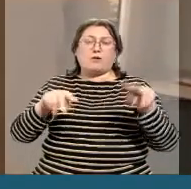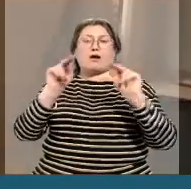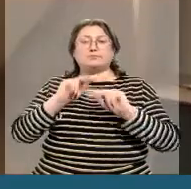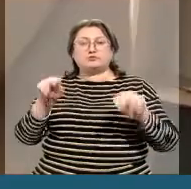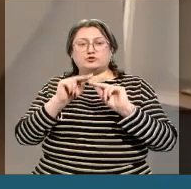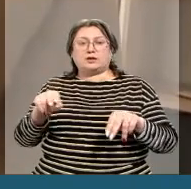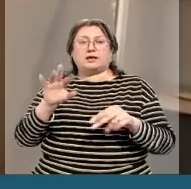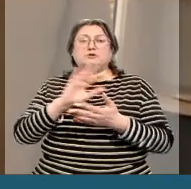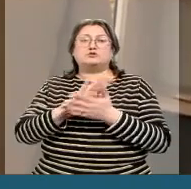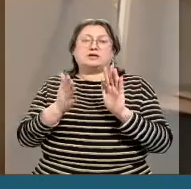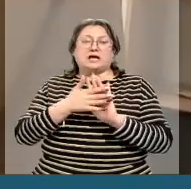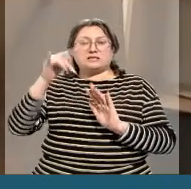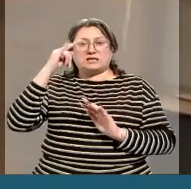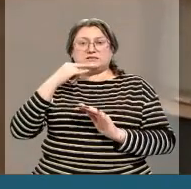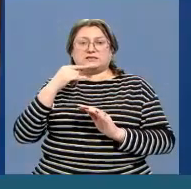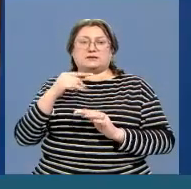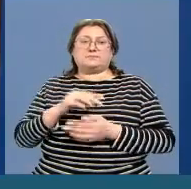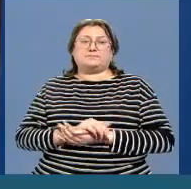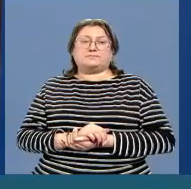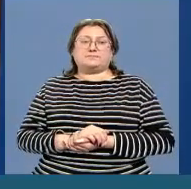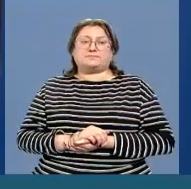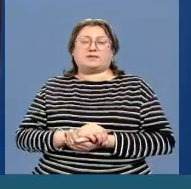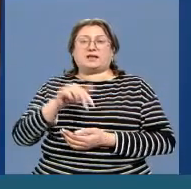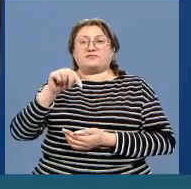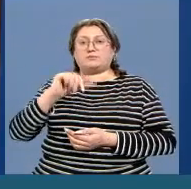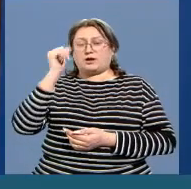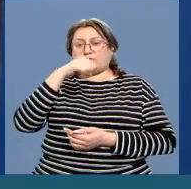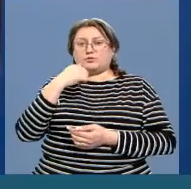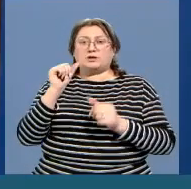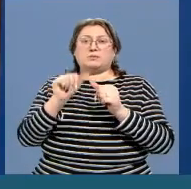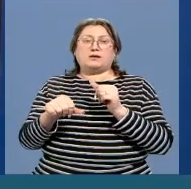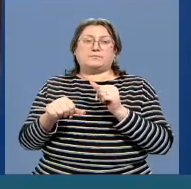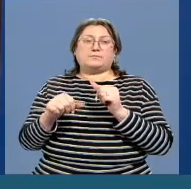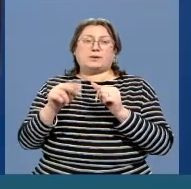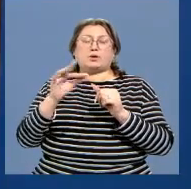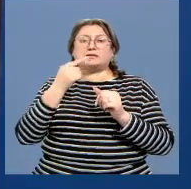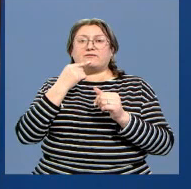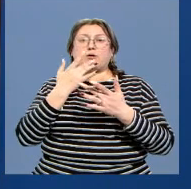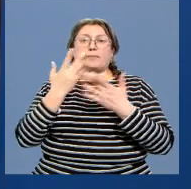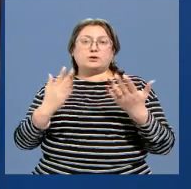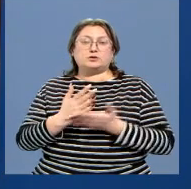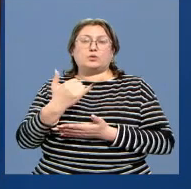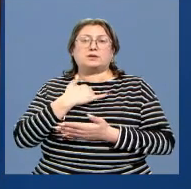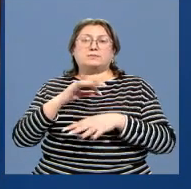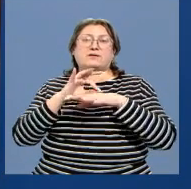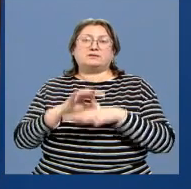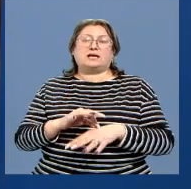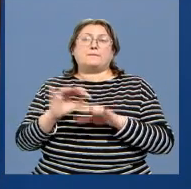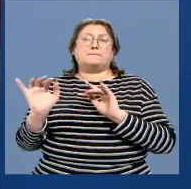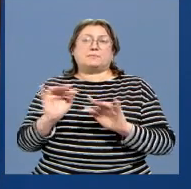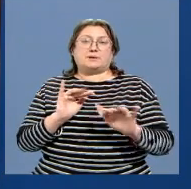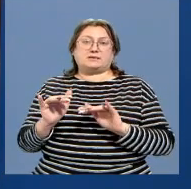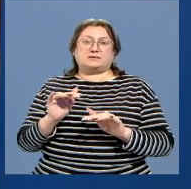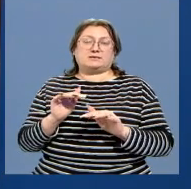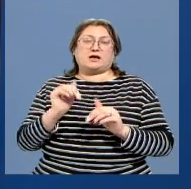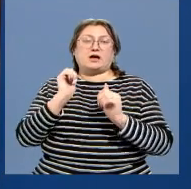обучение по ситуативному казахскому мемле. В текущем году именно по языковой политике у нас проводились следующие мероприятия. В